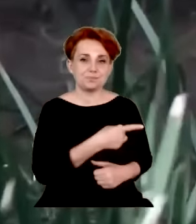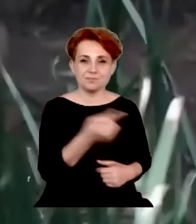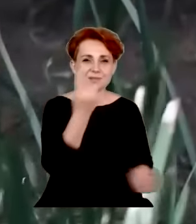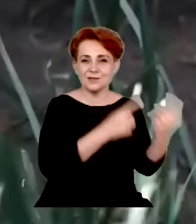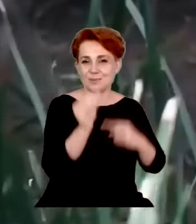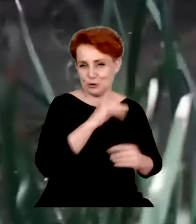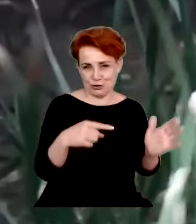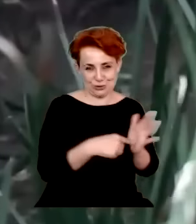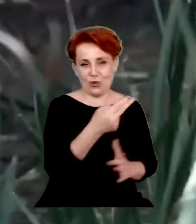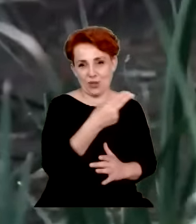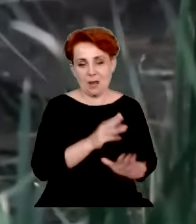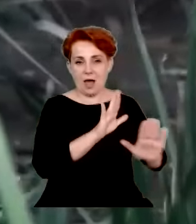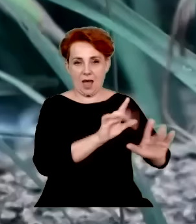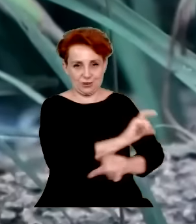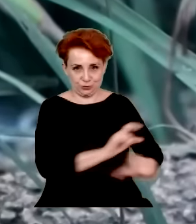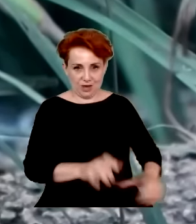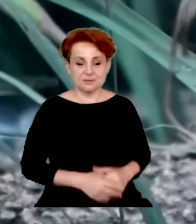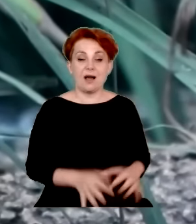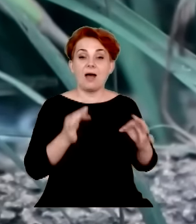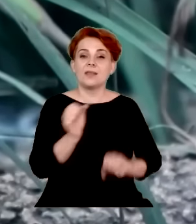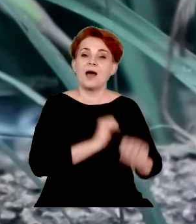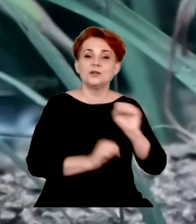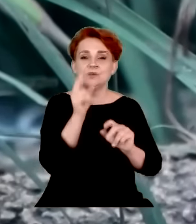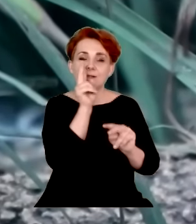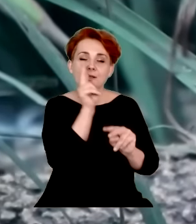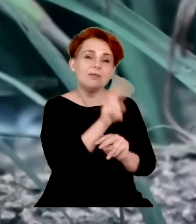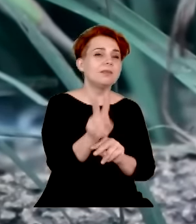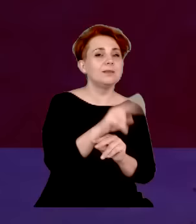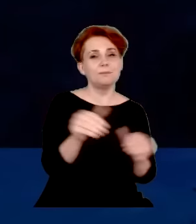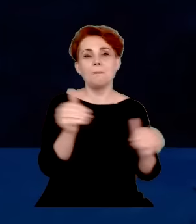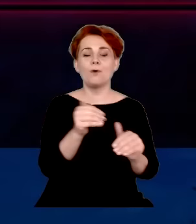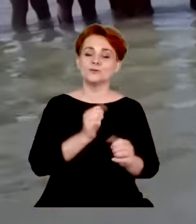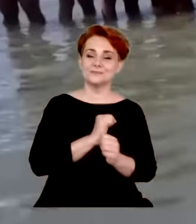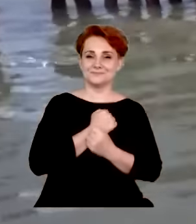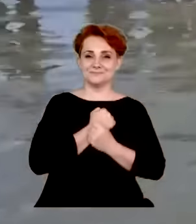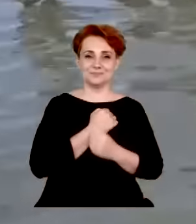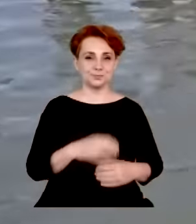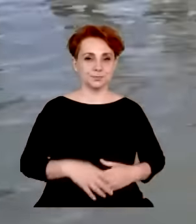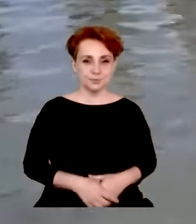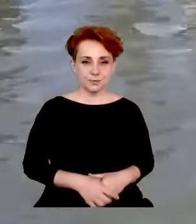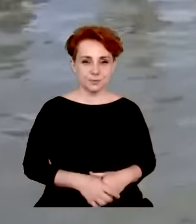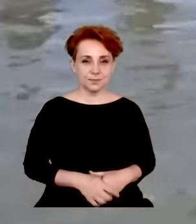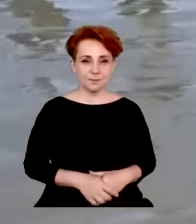czas. Póki co ćwiczą zalotne spojrzenia, aż można się zakochać.